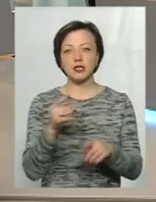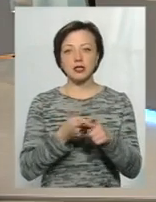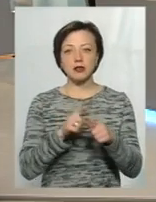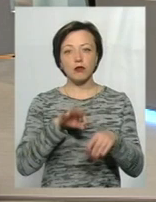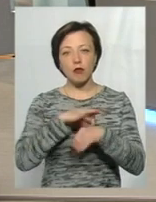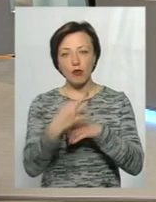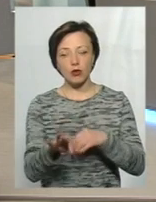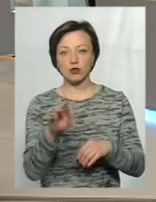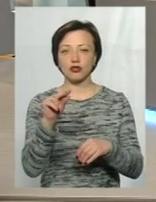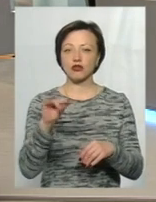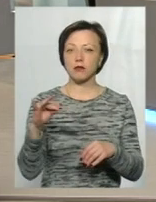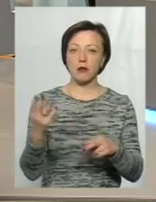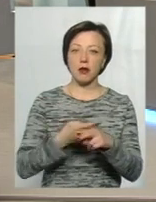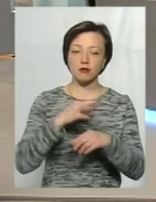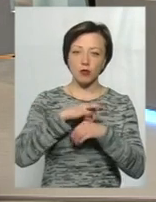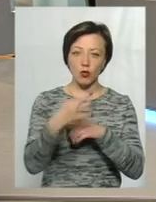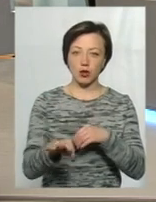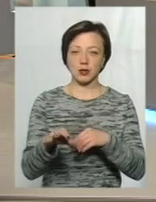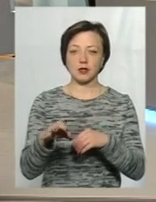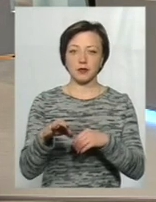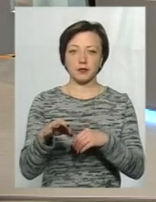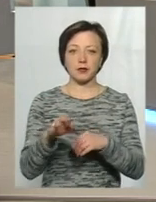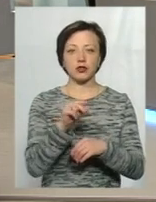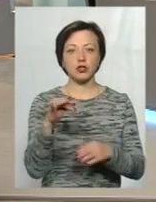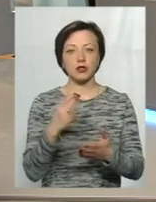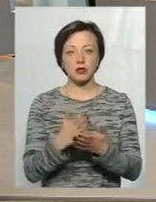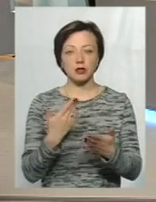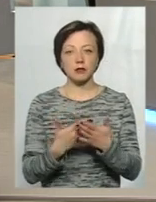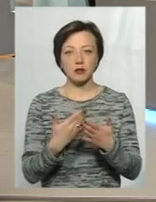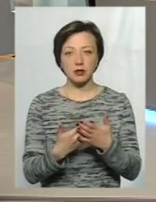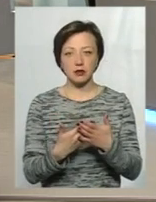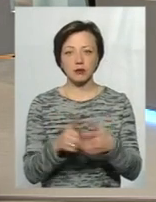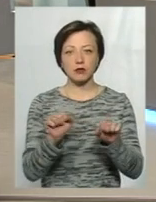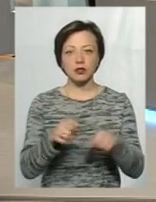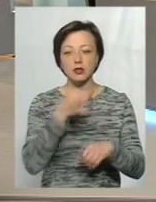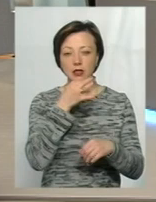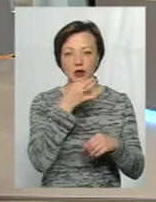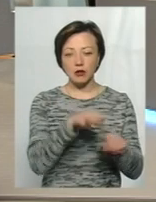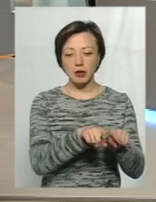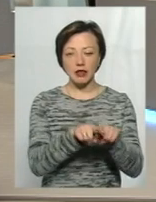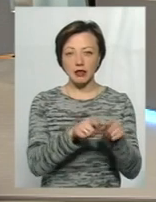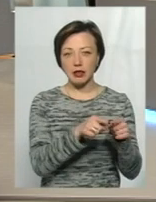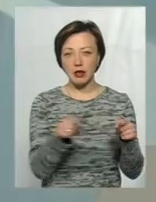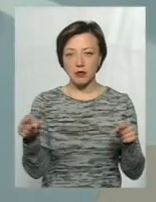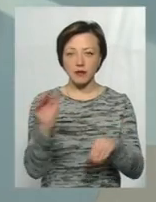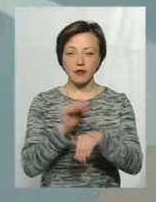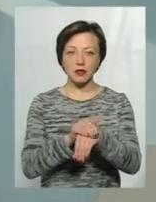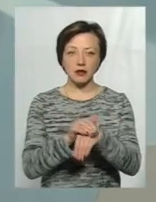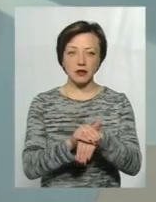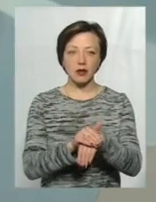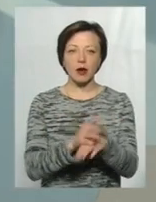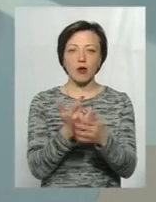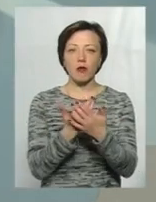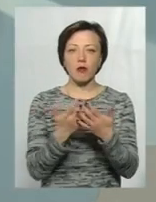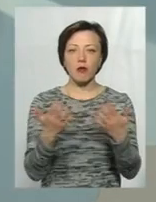місячні болісні, чи безболісні, тому що чи є, наприклад, можна ж на ранньому терміні виявити синдром, там, наприклад,